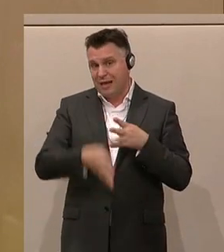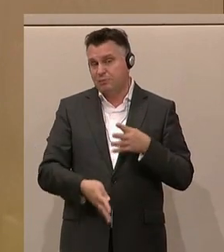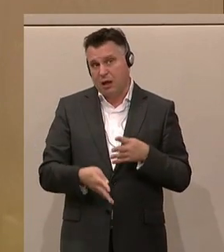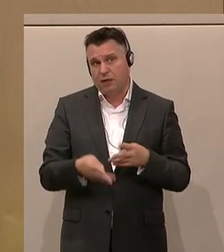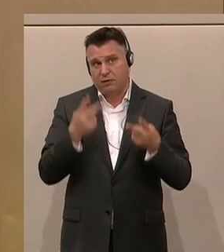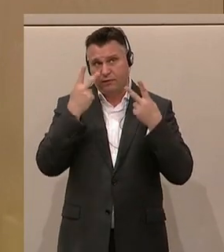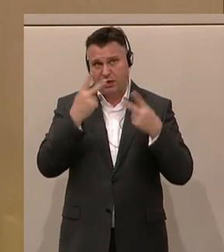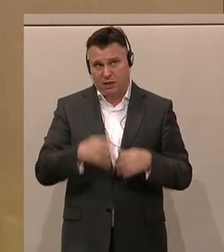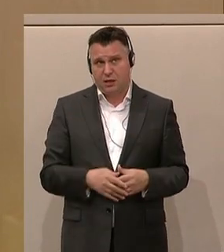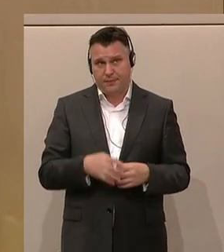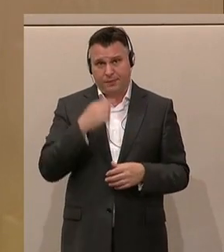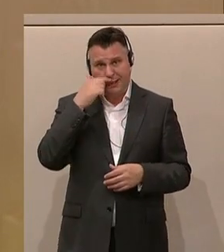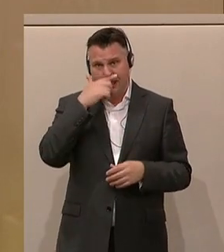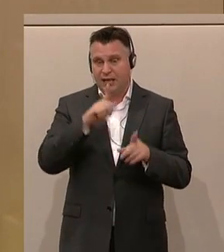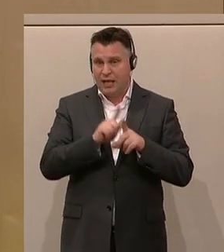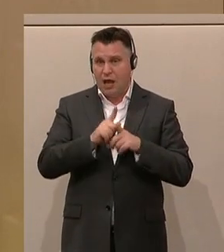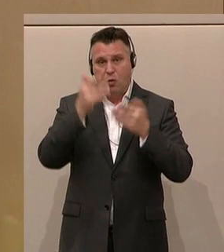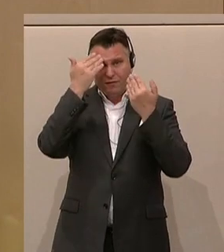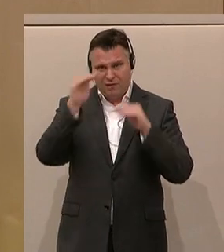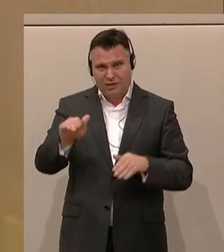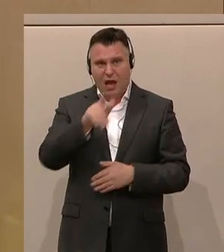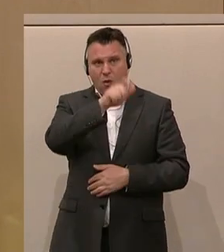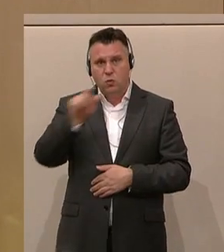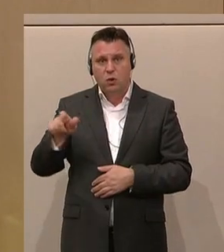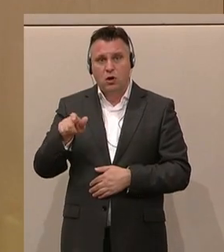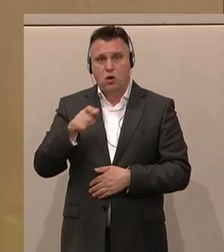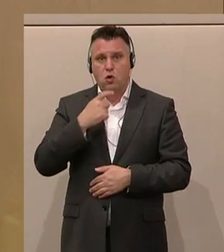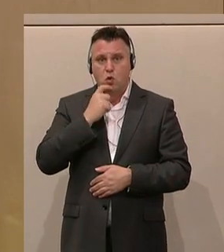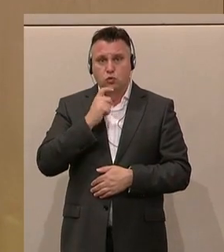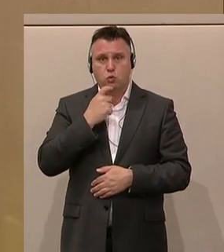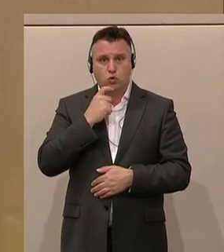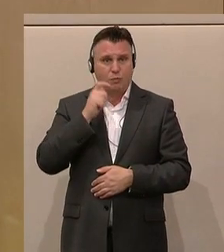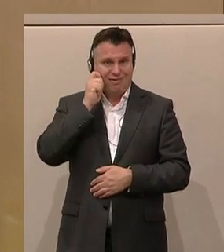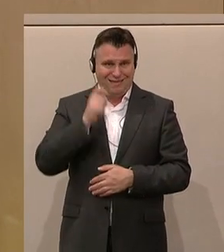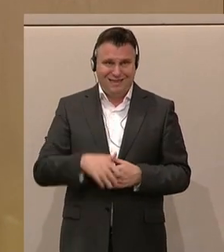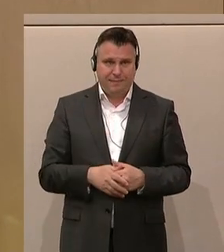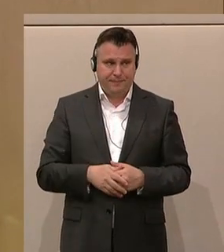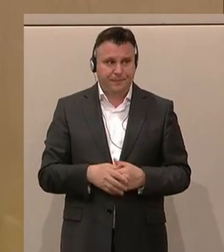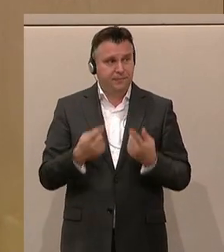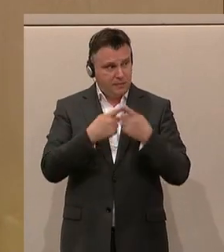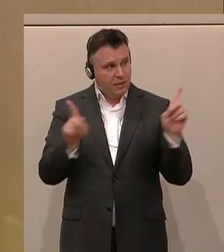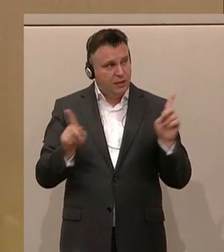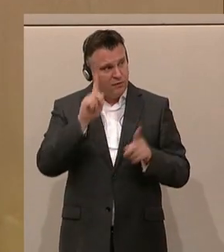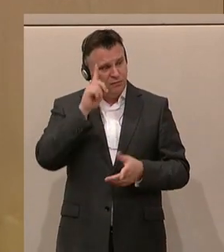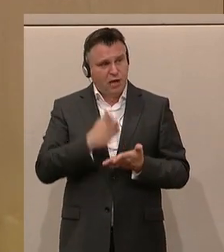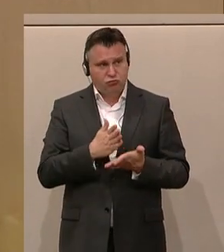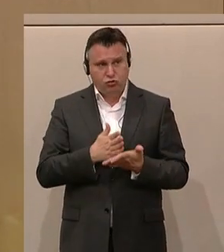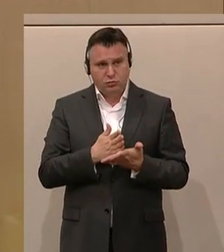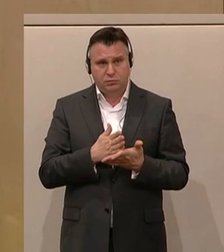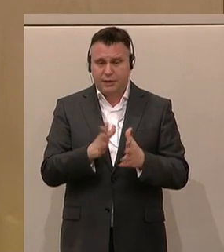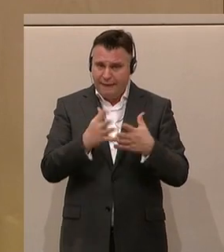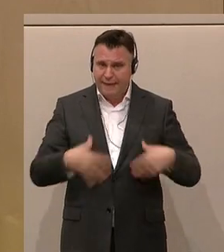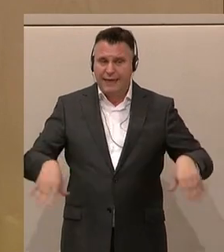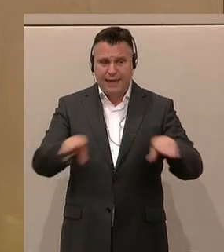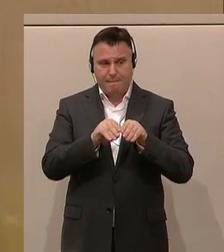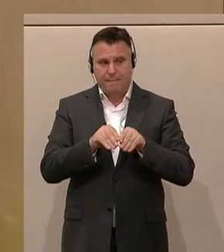worum geht es? Es geht hier um das Vertrauen der Konsumentinnen und Konsumenten. Und Sie alle wissen, wie wichtig dieses